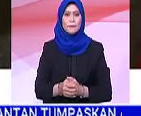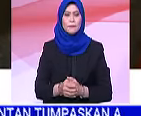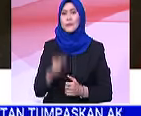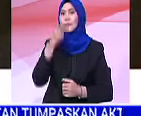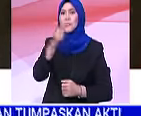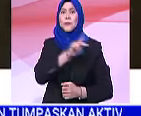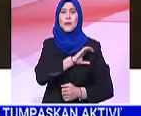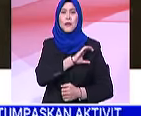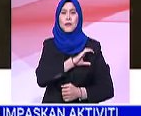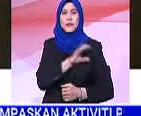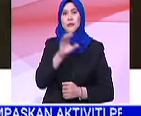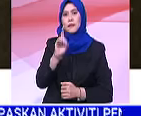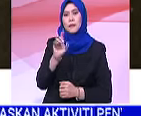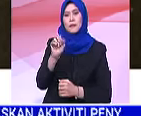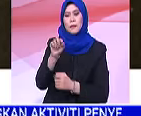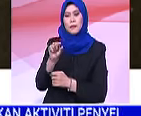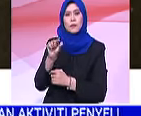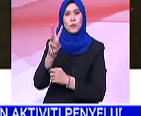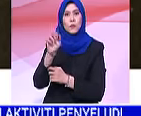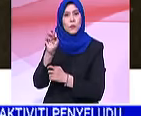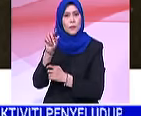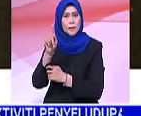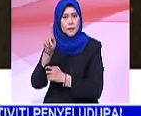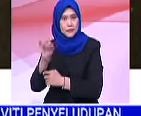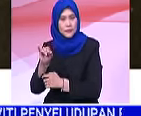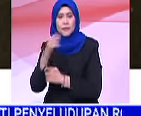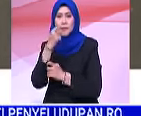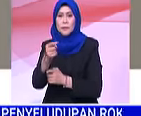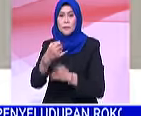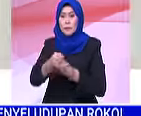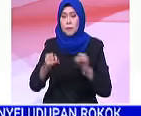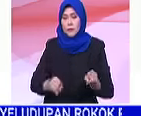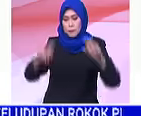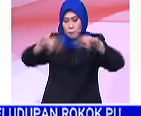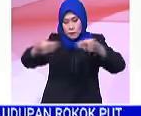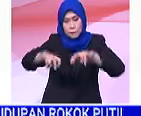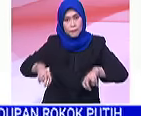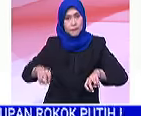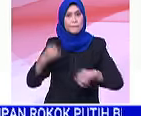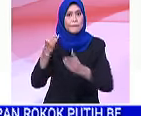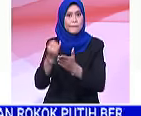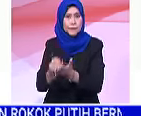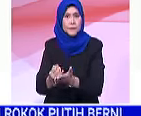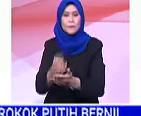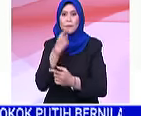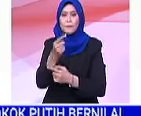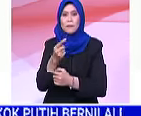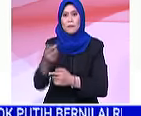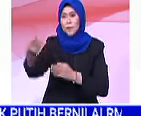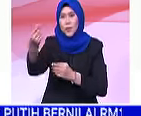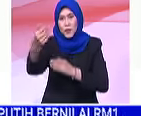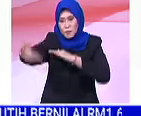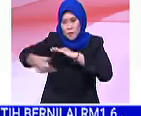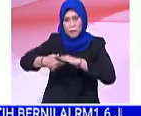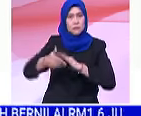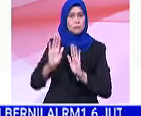Kenyataan Ketua Polis Dadah Dan Wangi ACP Mohd Zainal Abdullah memaklumkan pasukan Jabatan Siasatan Jenayah Dan Wangi JSJ menolak tawaran berkenaan